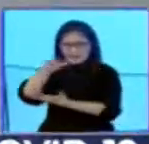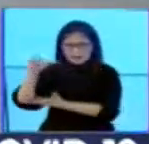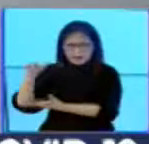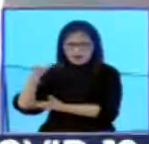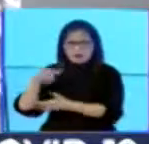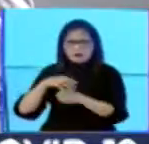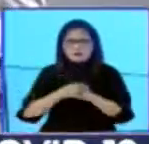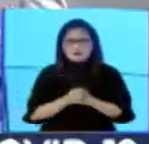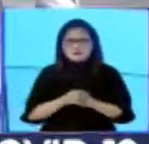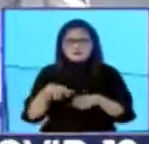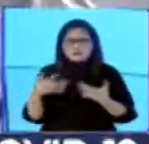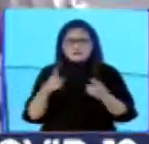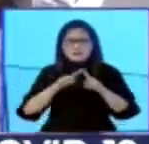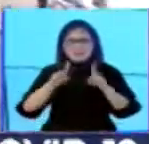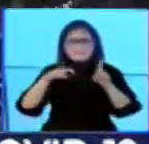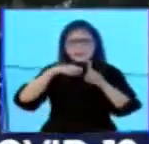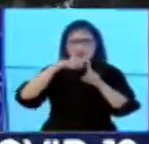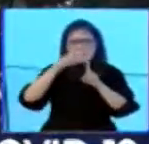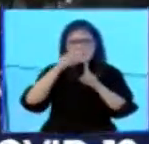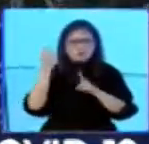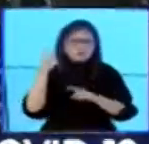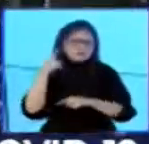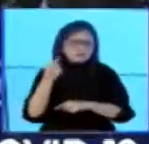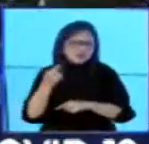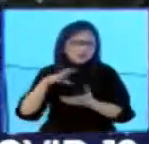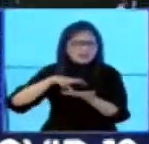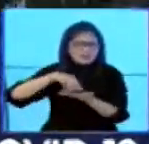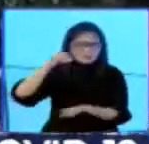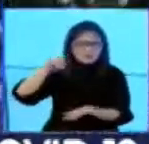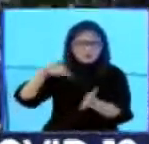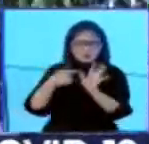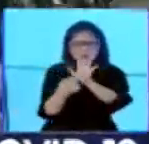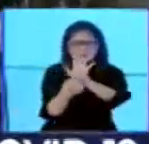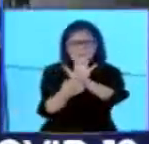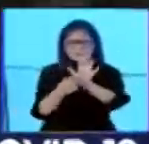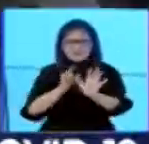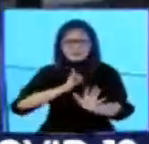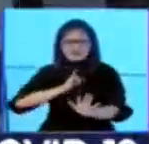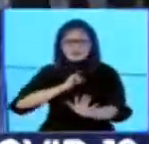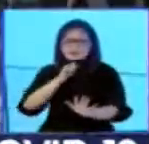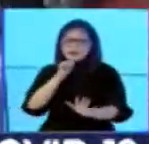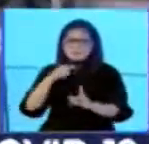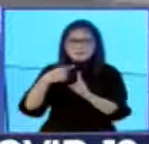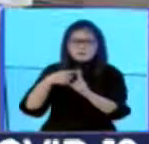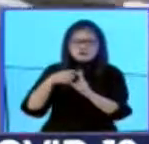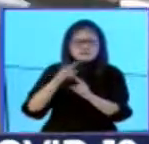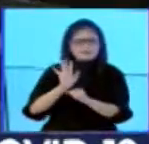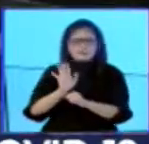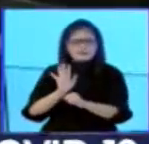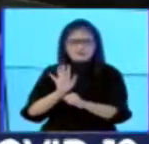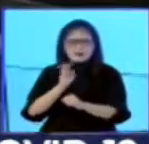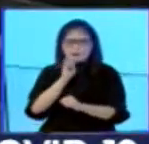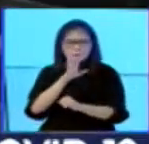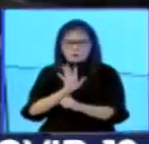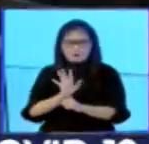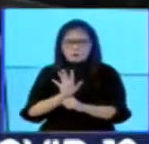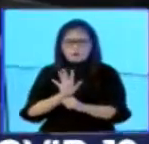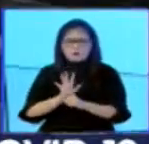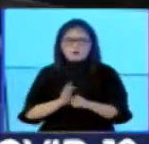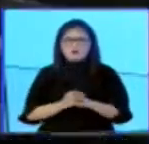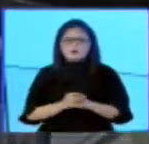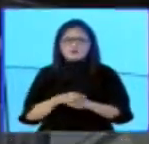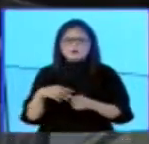demikian, KPU Jawa Timur tidak bersedia mengungkap identitas calon kepala daerah yang positif COVID-19. Dan informasi